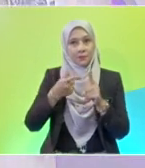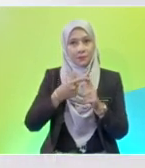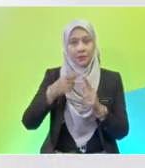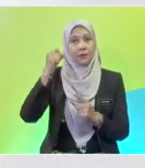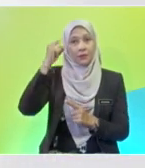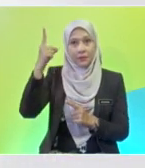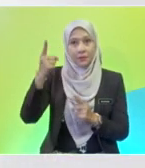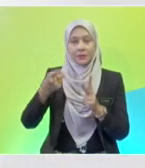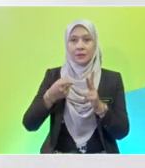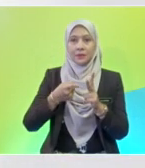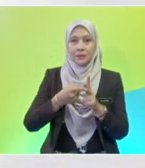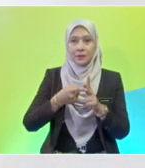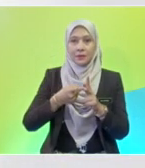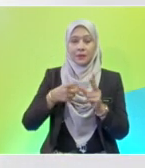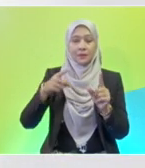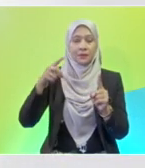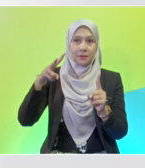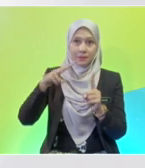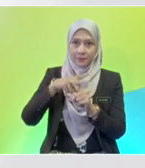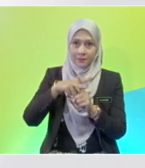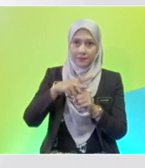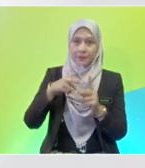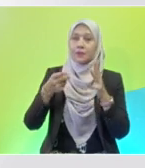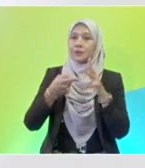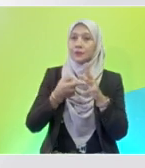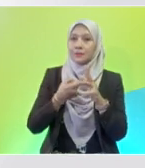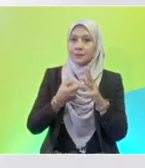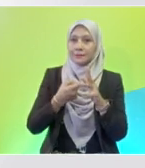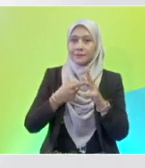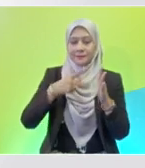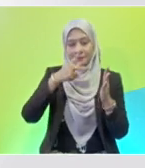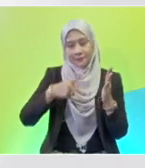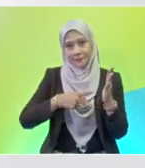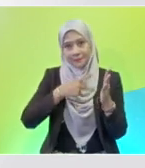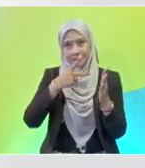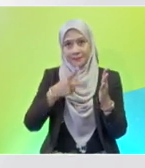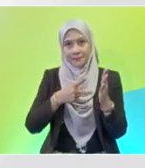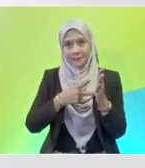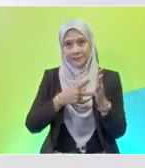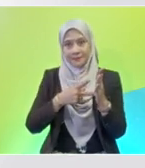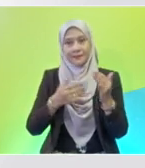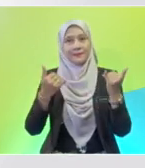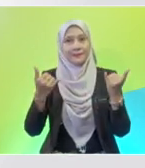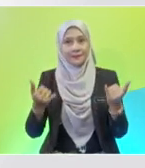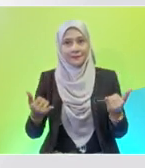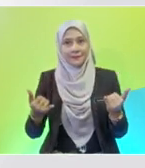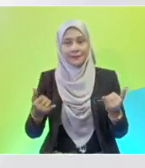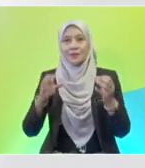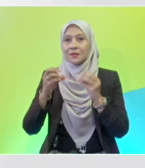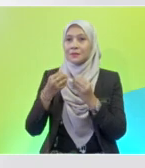mengaplikasi dan juga menganalisis Nah jadi inilah yang Cikgu akan kupas pada